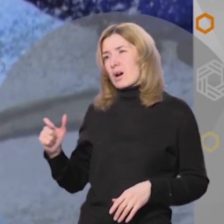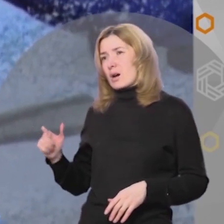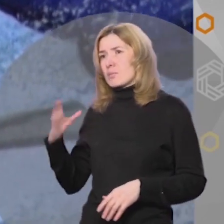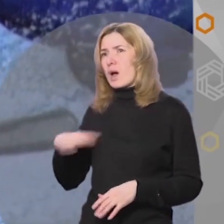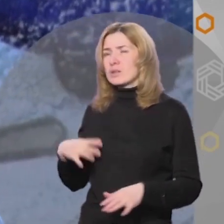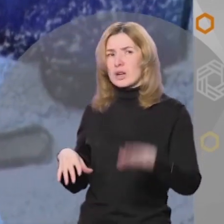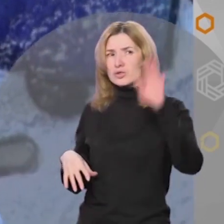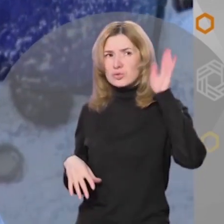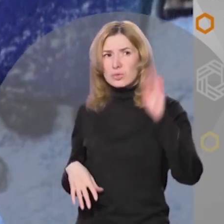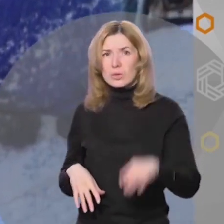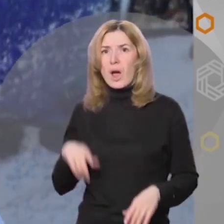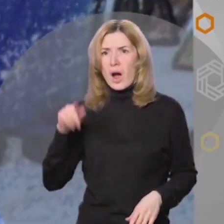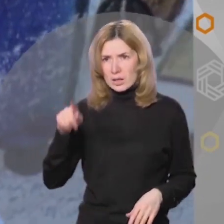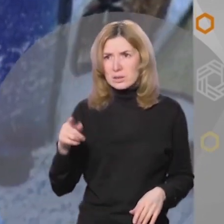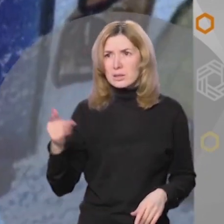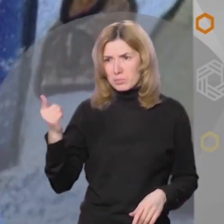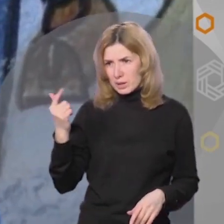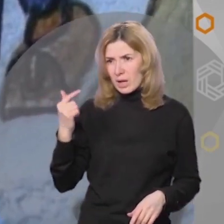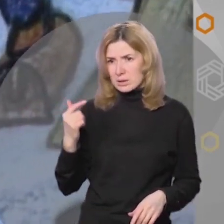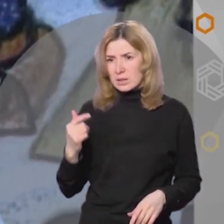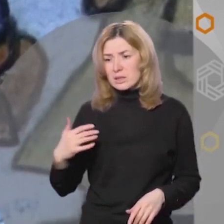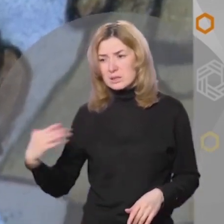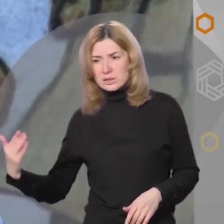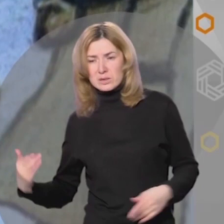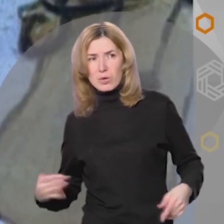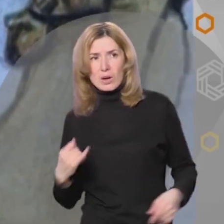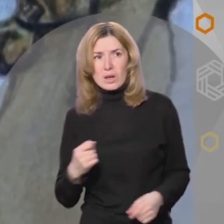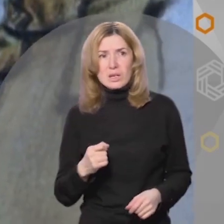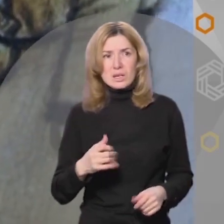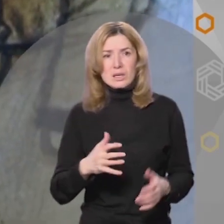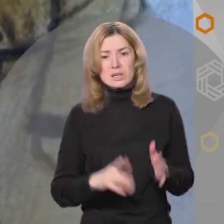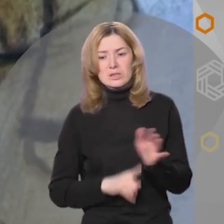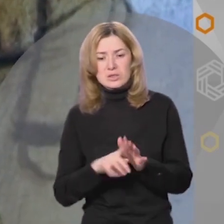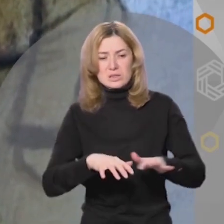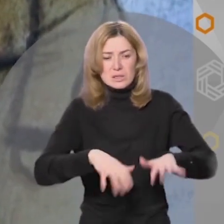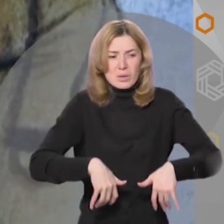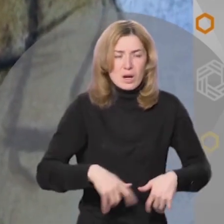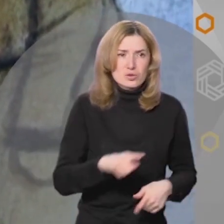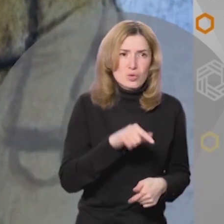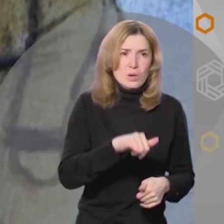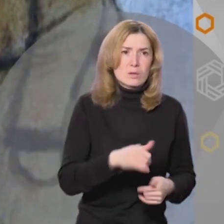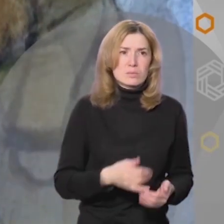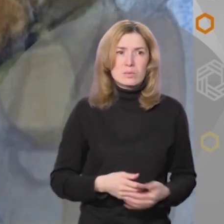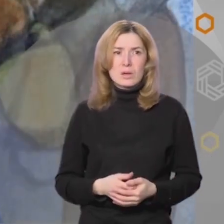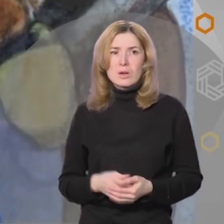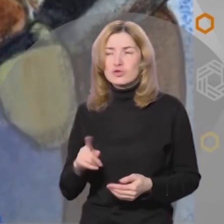«Подождут! А ты, Клим, подходи к барину сбоку и принимай, что даст!»